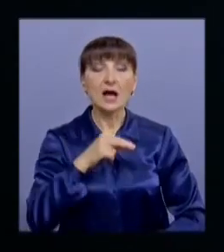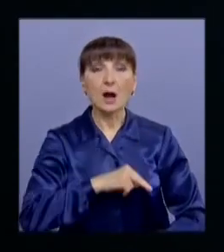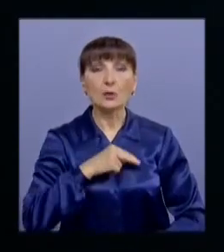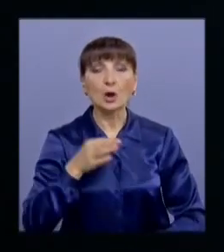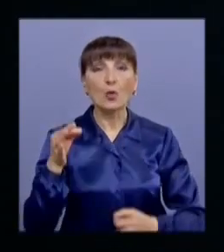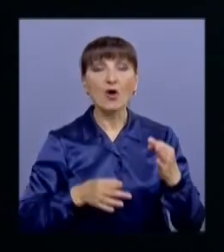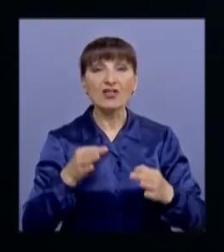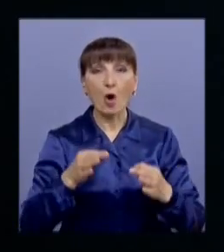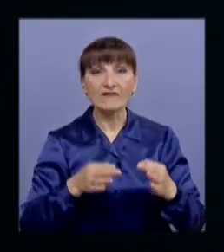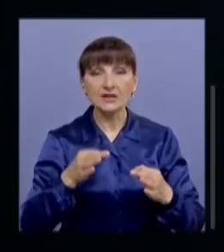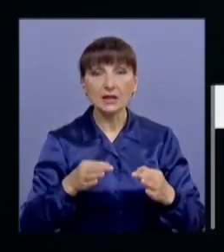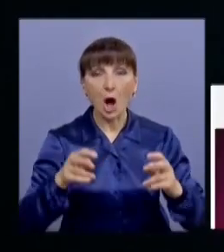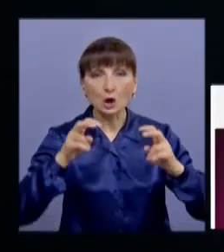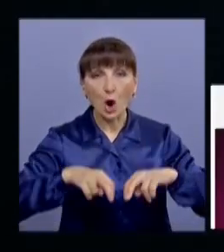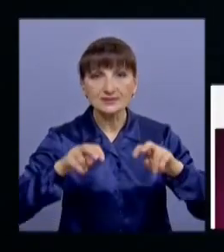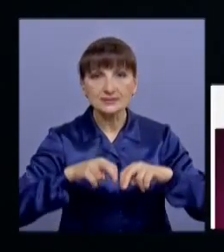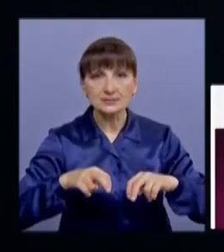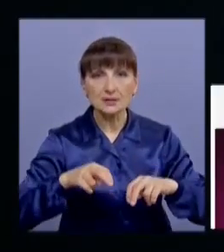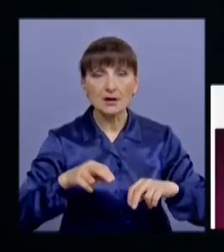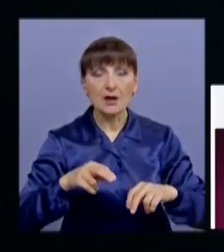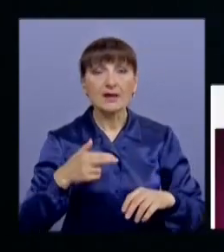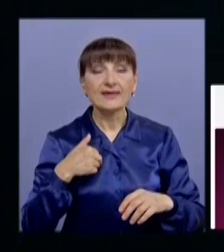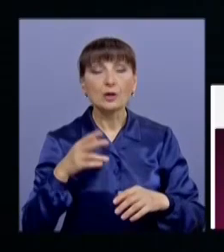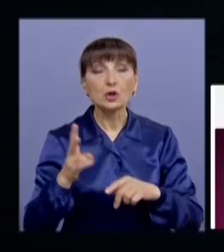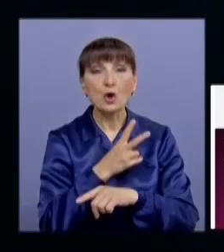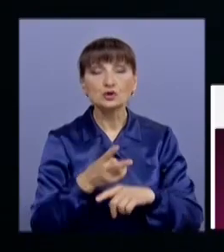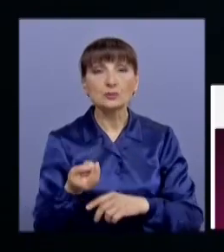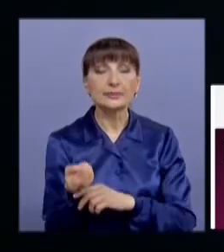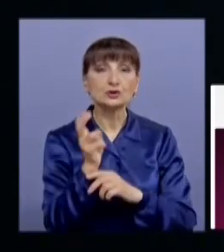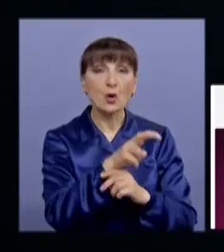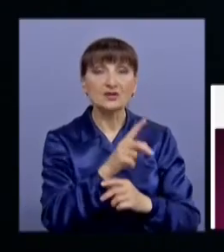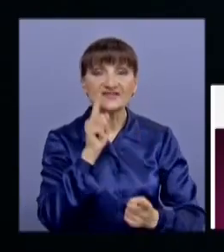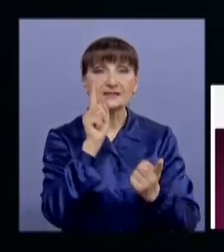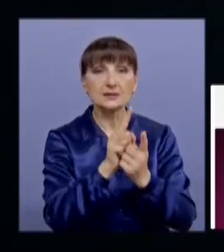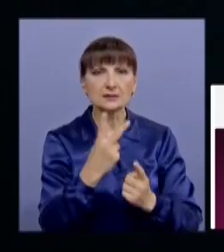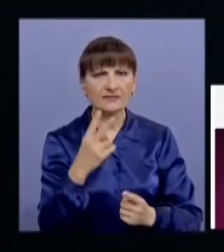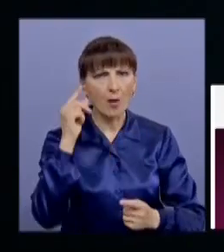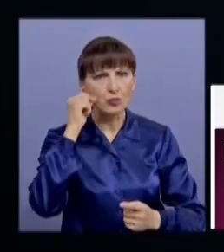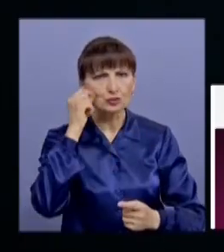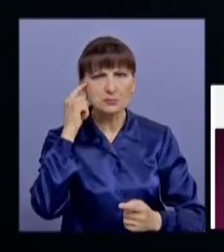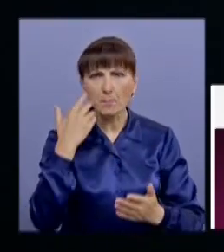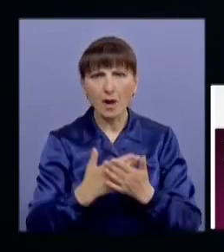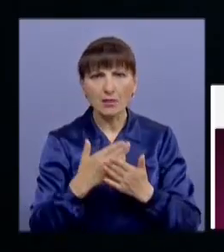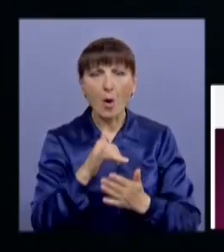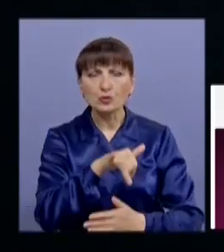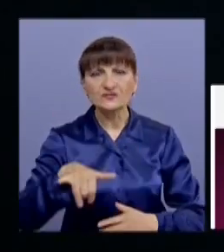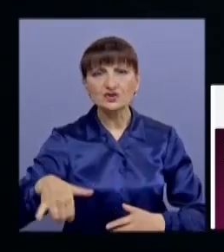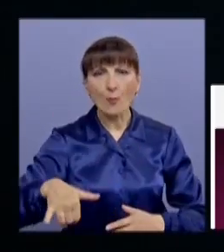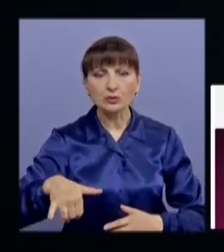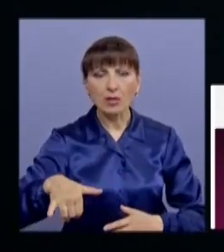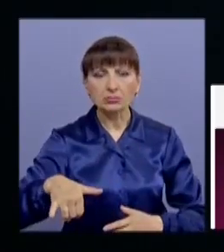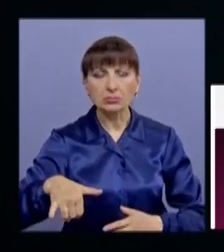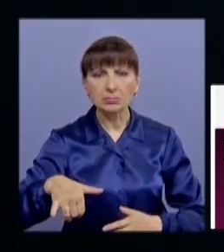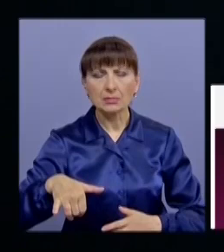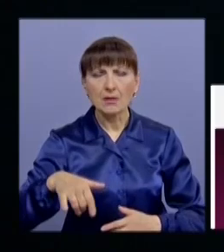был, вот шел с гостей ночью. И встретил двоих подозрительных лиц в чемодане.